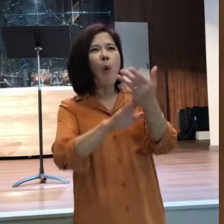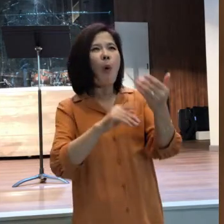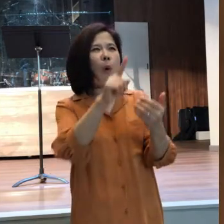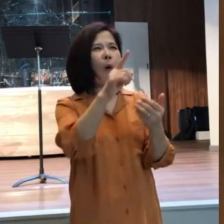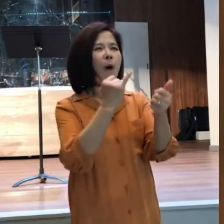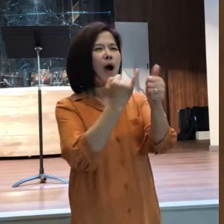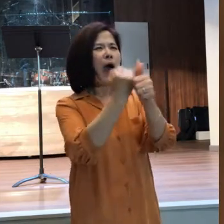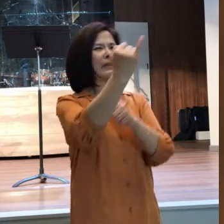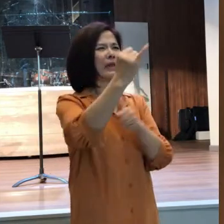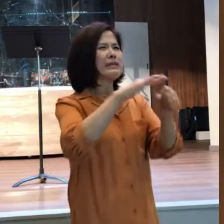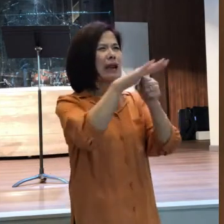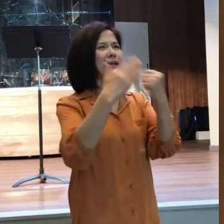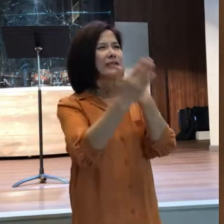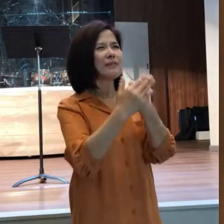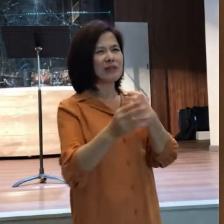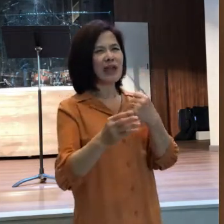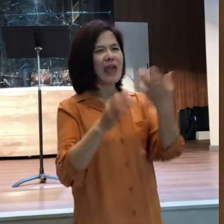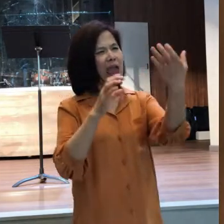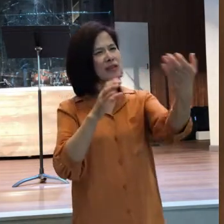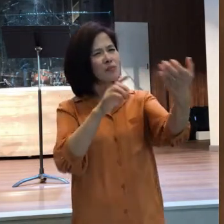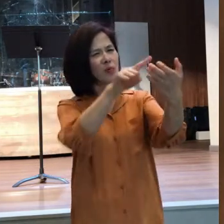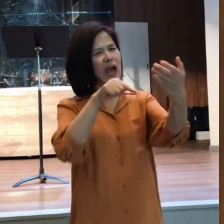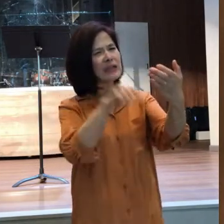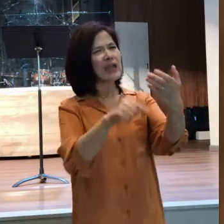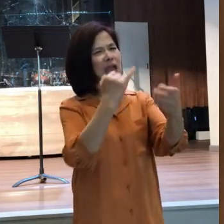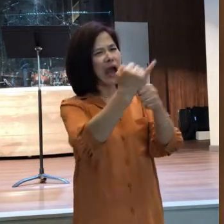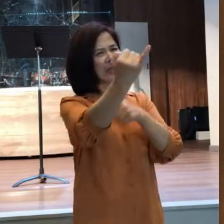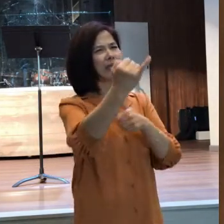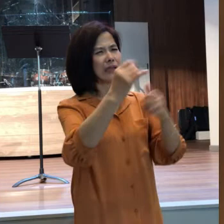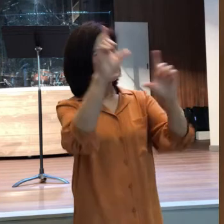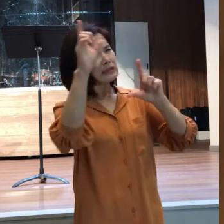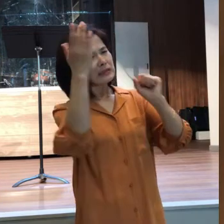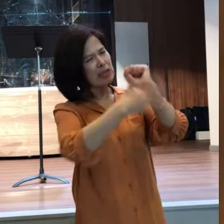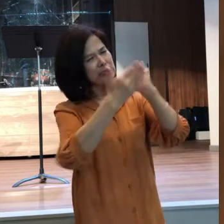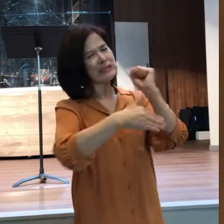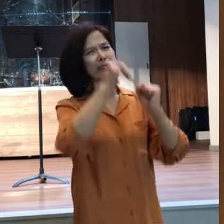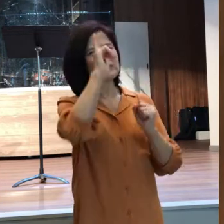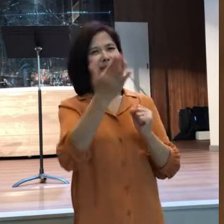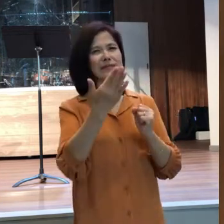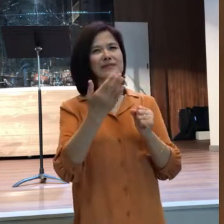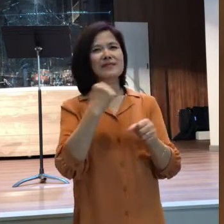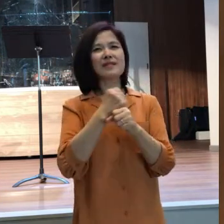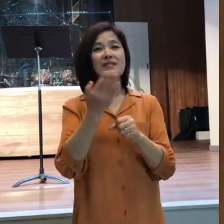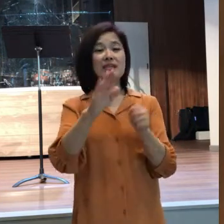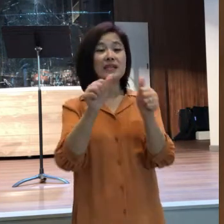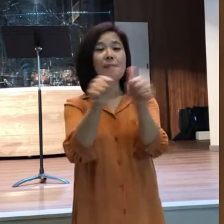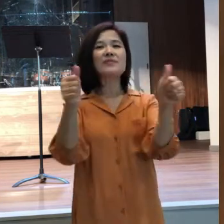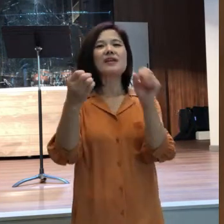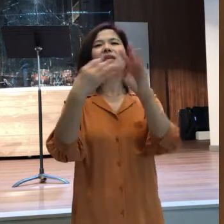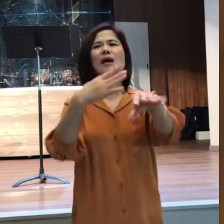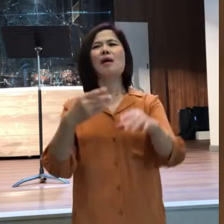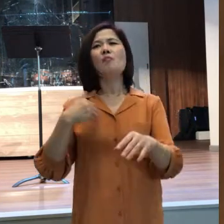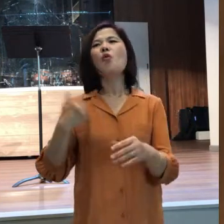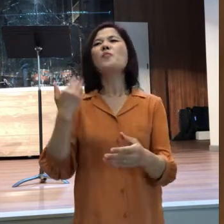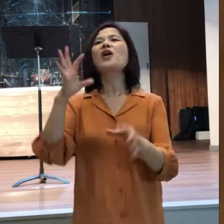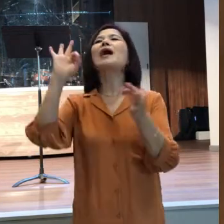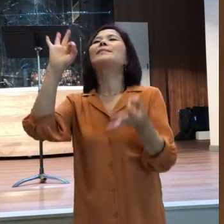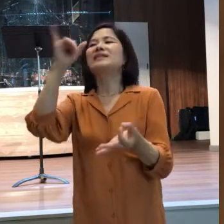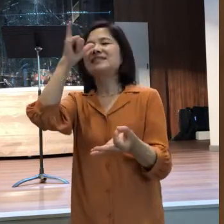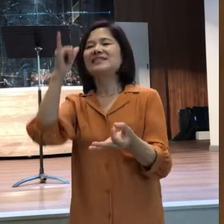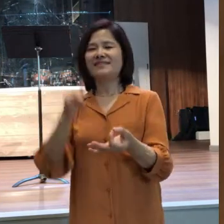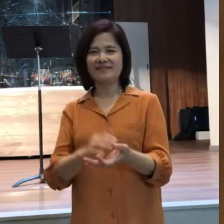얼마나 아내가 사랑스러우면 그 배경화면에 아내 사진을 담고 다니냐. 그때 이 남자가 하는 말이 모르면 가만히나